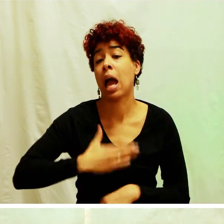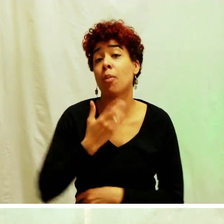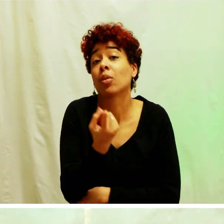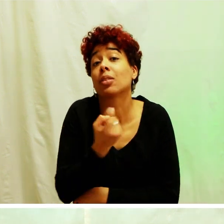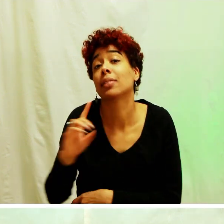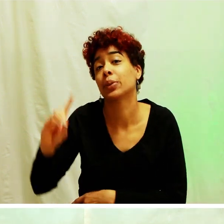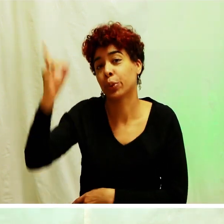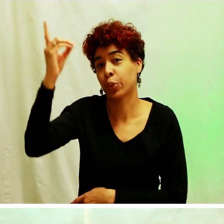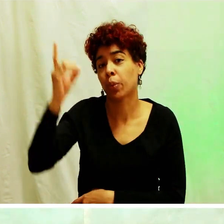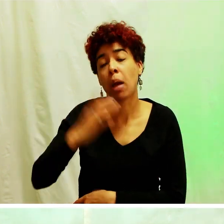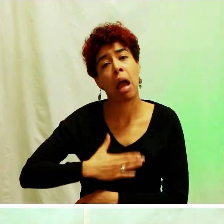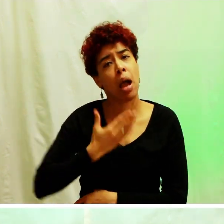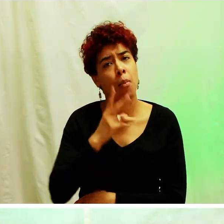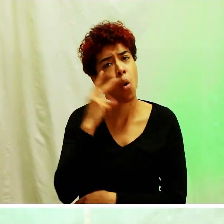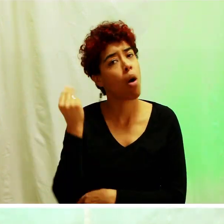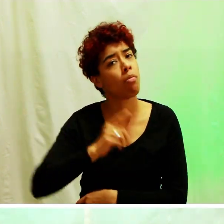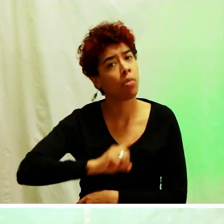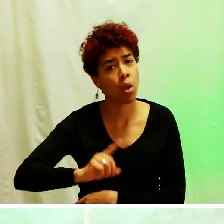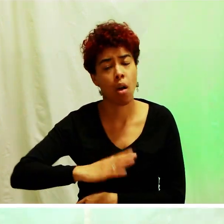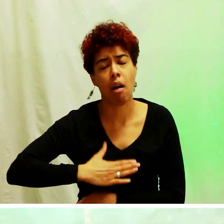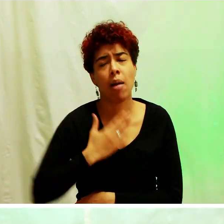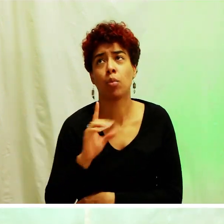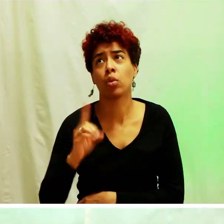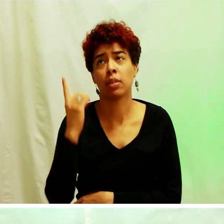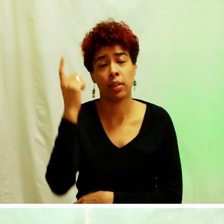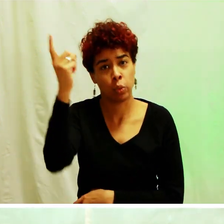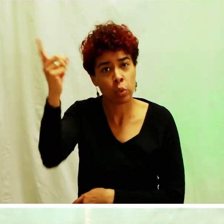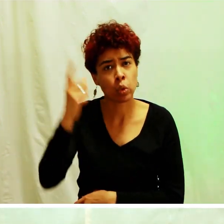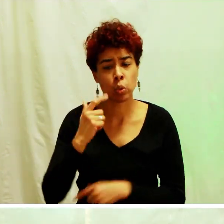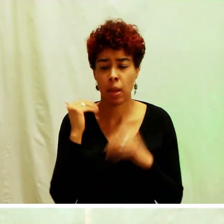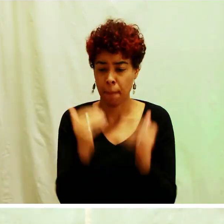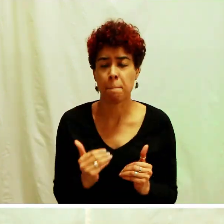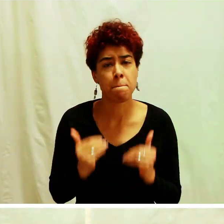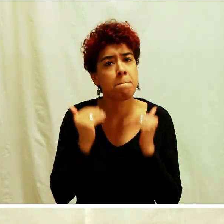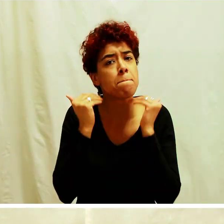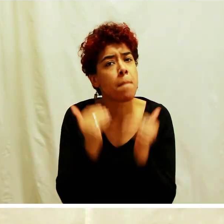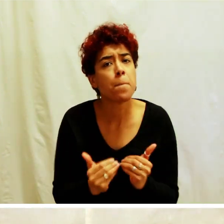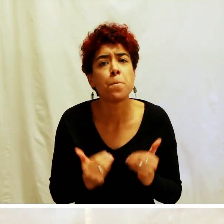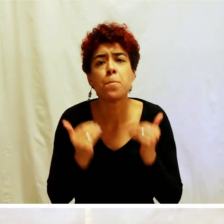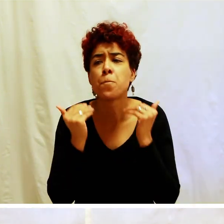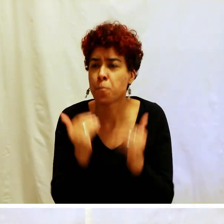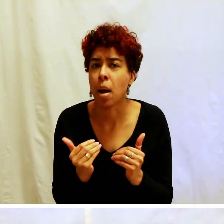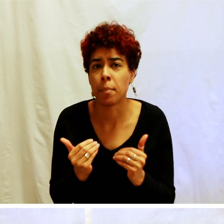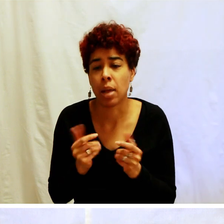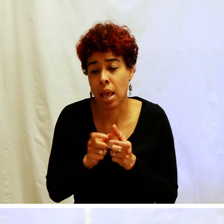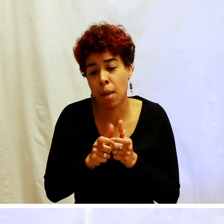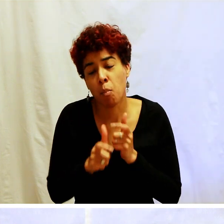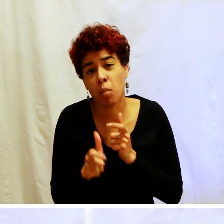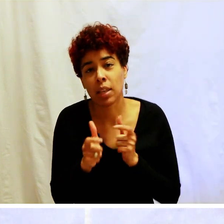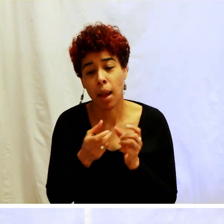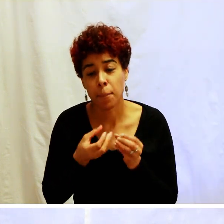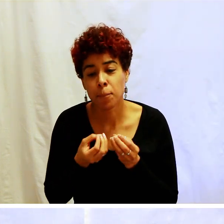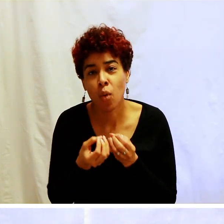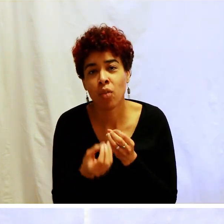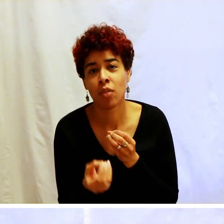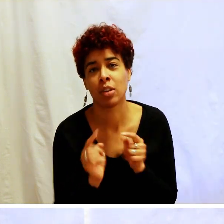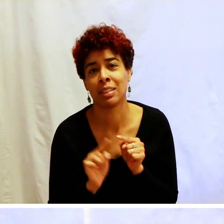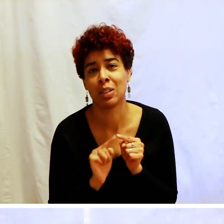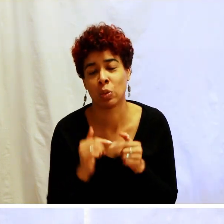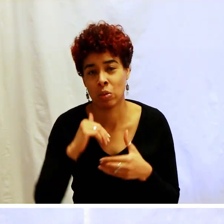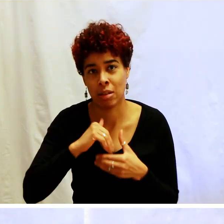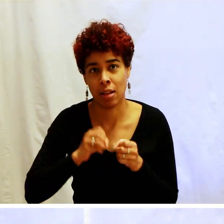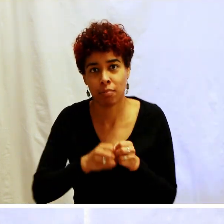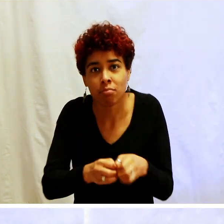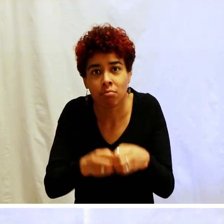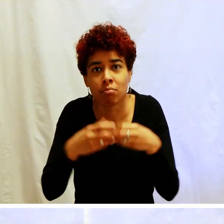hommes, l'amour véritable de Dieu. Celui qui ne bouge pas, qui est muable, qui est là et qui produit quelque chose en nous. C'est quelque